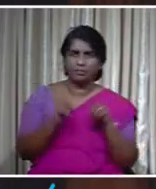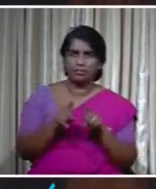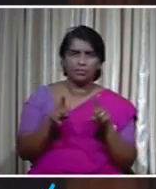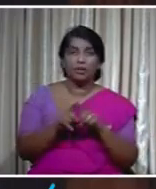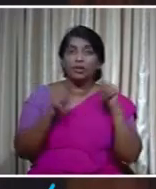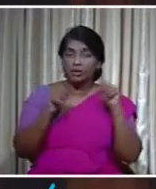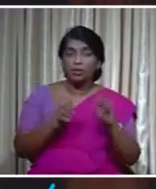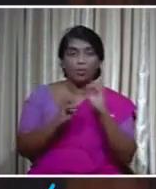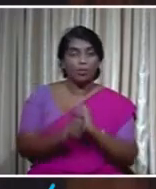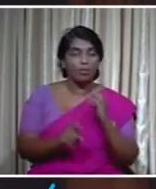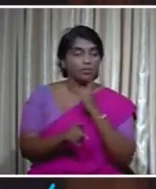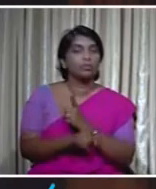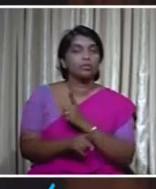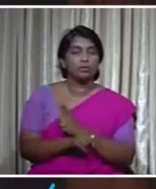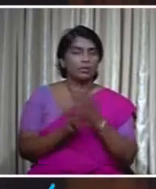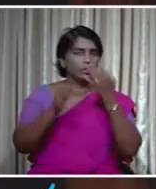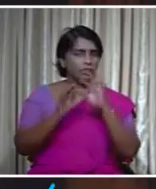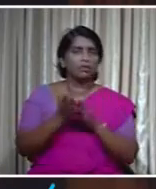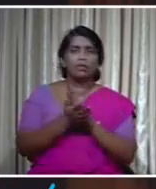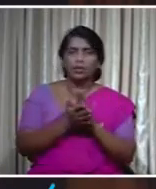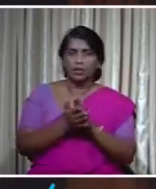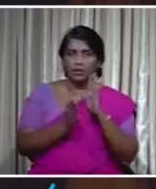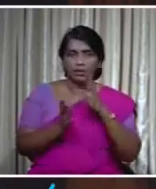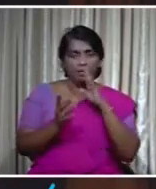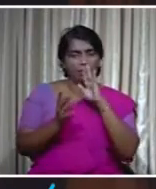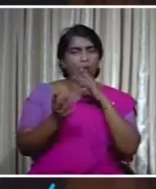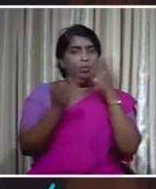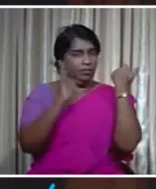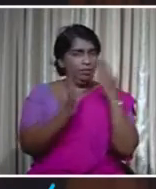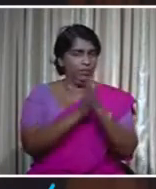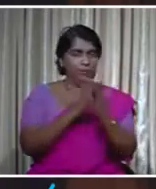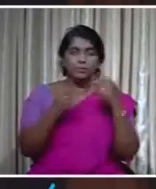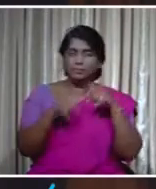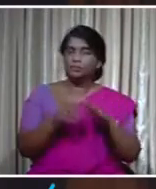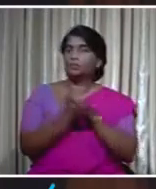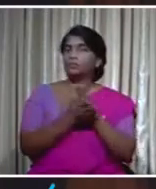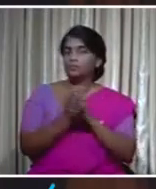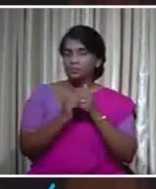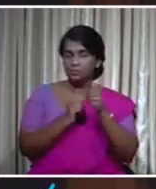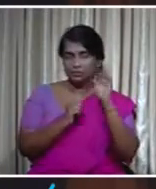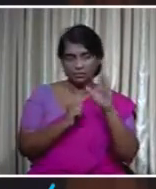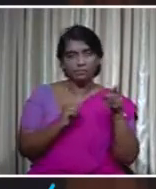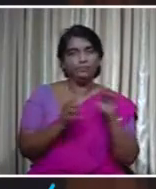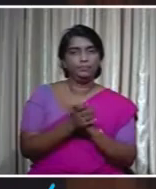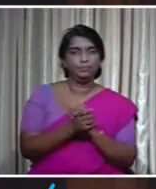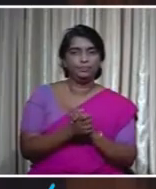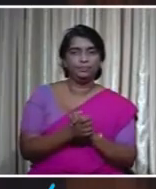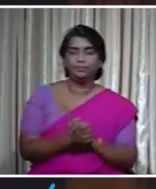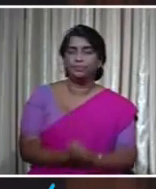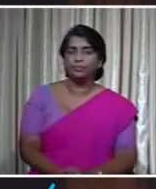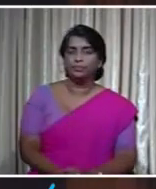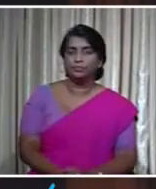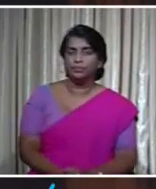දැන් පෙරපාසල් පද්ධතියේ විධිමත් භාවයක් තියෙනවා, අවිධිමත්ව තිබිච්ච පෙරපාසල් පද්ධතියට විධිමත් භාවයක් ඇති කරලා තියෙනවා.